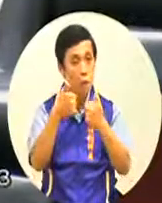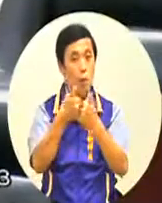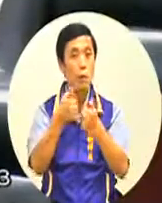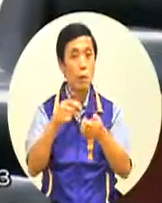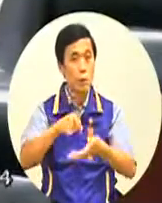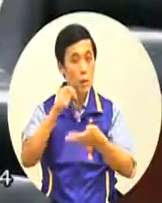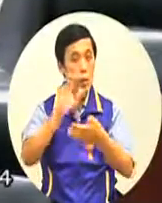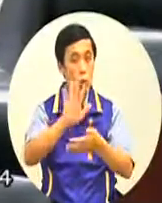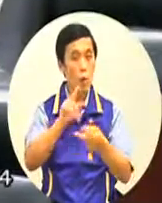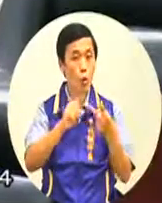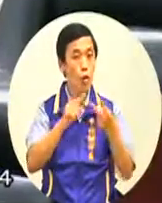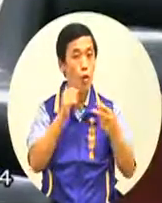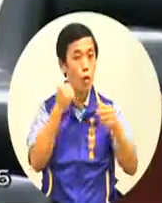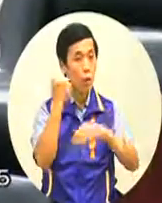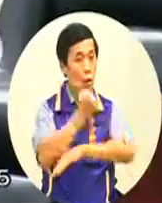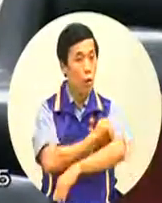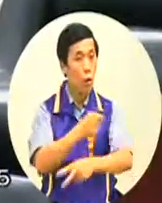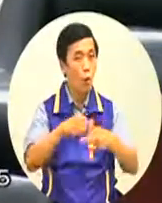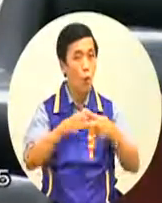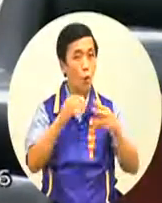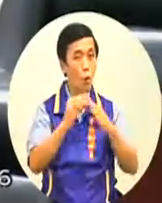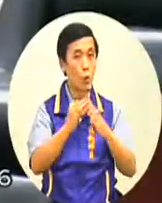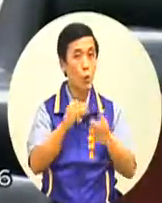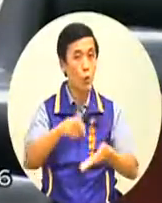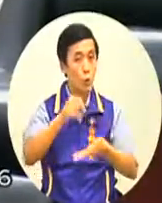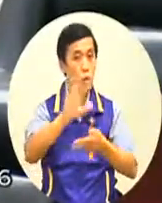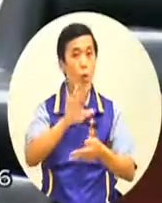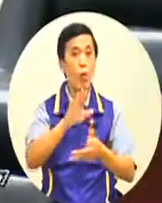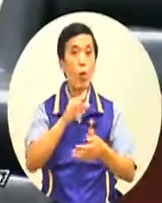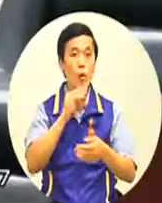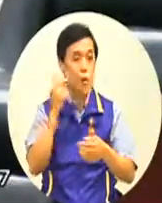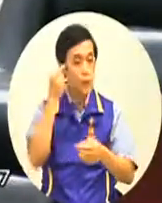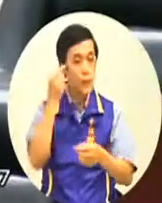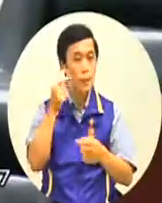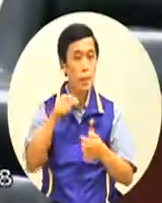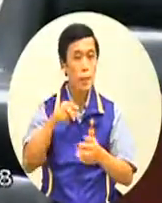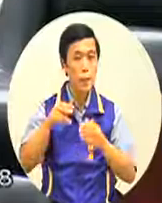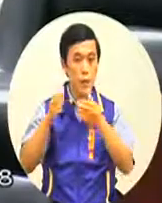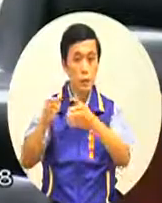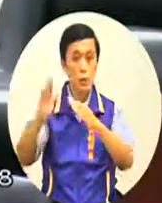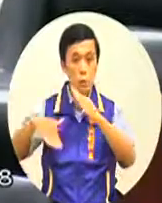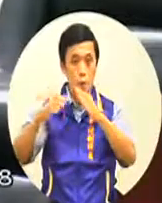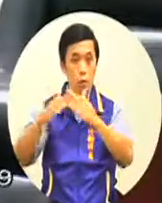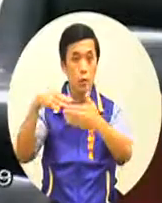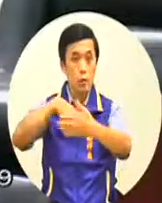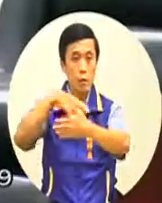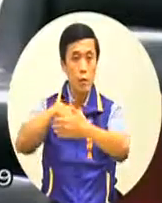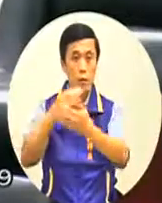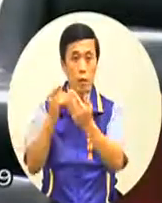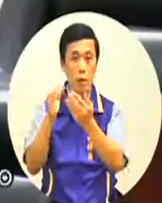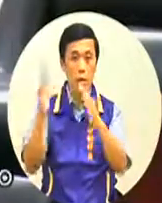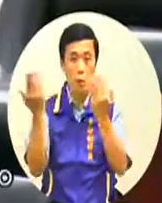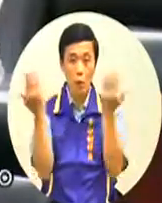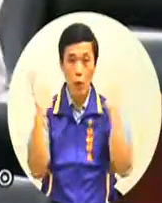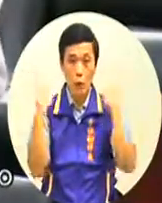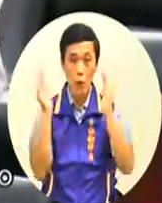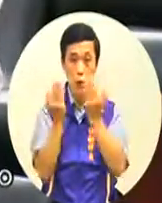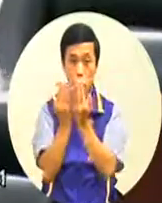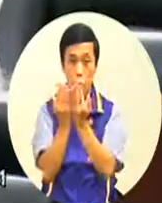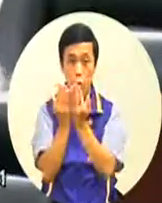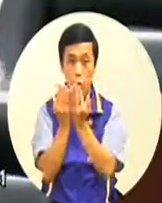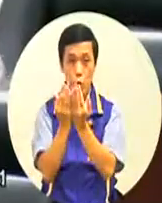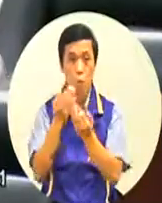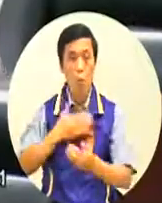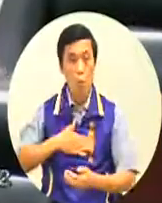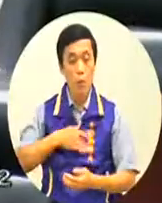了，其实我们把就业服务的平台拉到学校里面，拉到大学里面，就是在他们就学的时候就赶快让他们知道他们要的是什